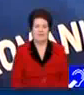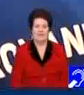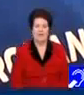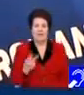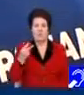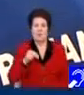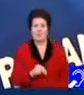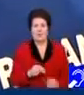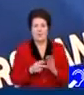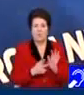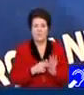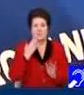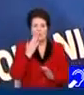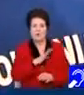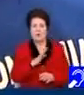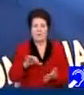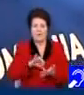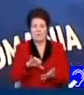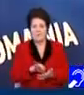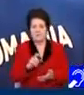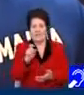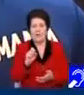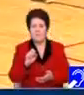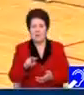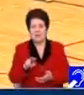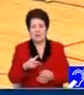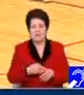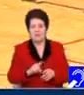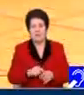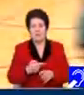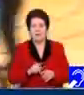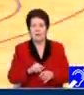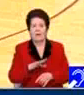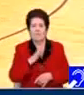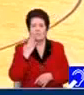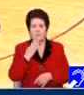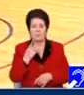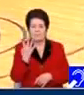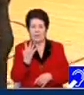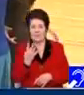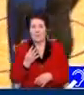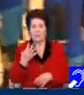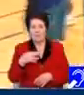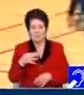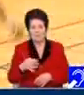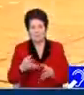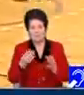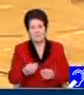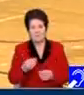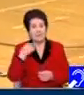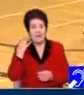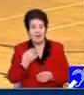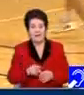Din 2011, România nu a mai fost prezentă la mondialele de handbal masculin, sport pe care românii îl dominau în urmă cu 4 decenii. Noua generație, construită de Xavi